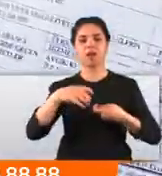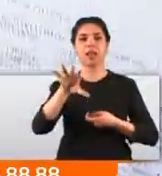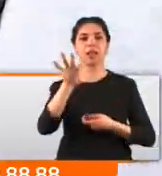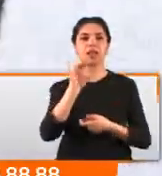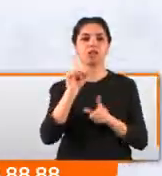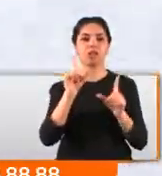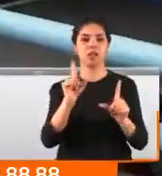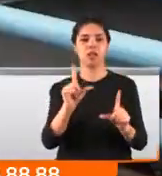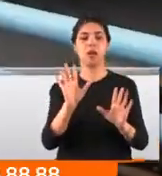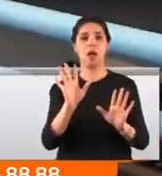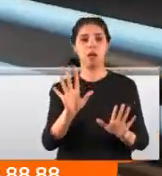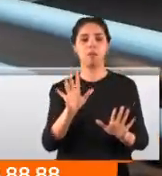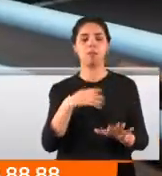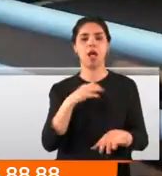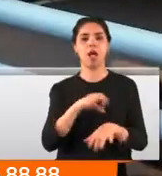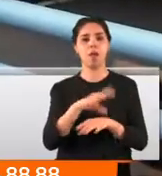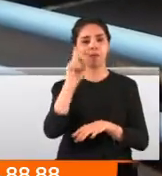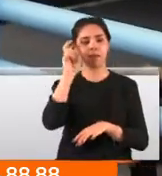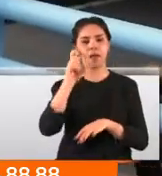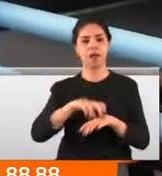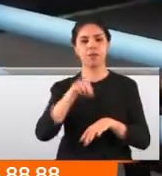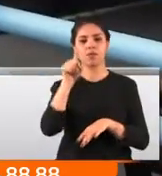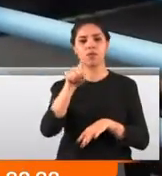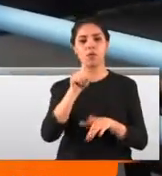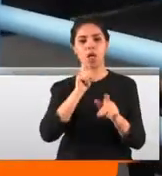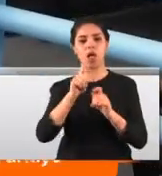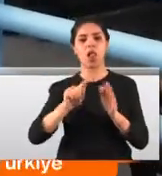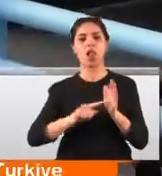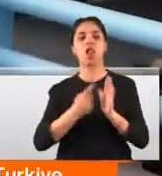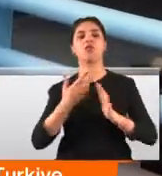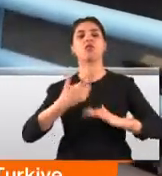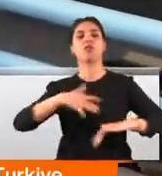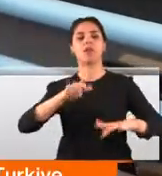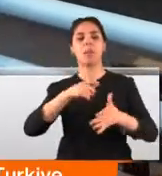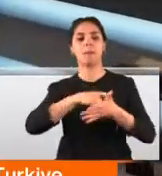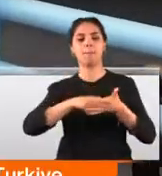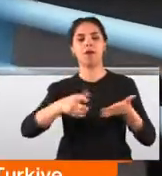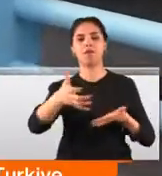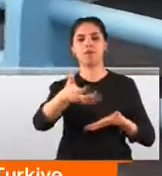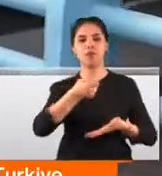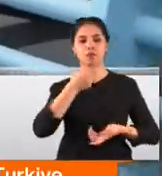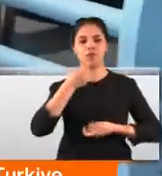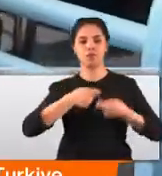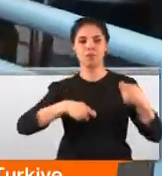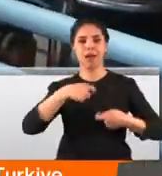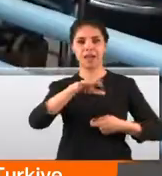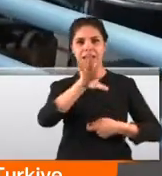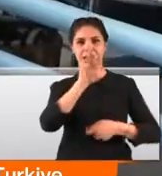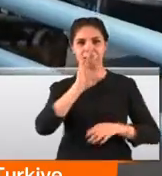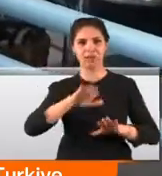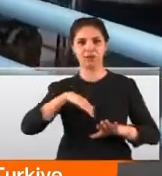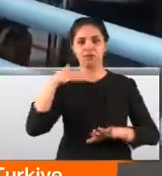seçmek durumundalar. Ancak hemen hatırlatalım, bu bir anlaşma değil. Maaşınızı alacağınız bankayı seçtikten